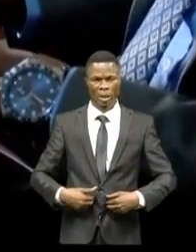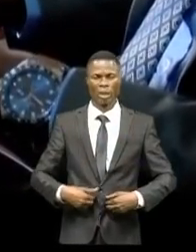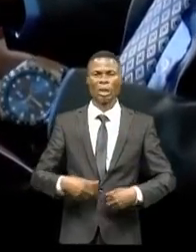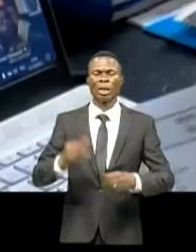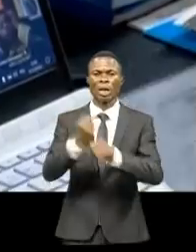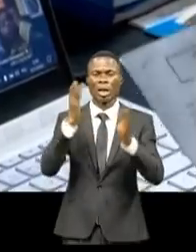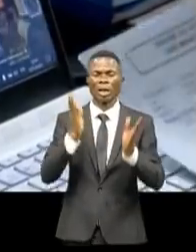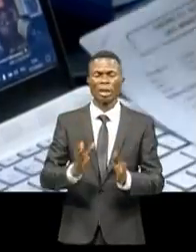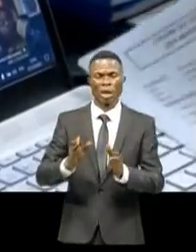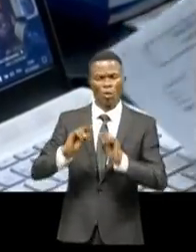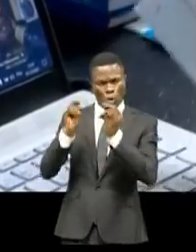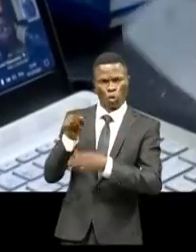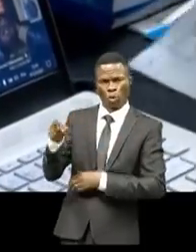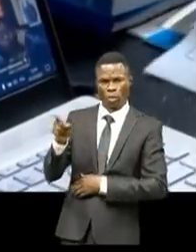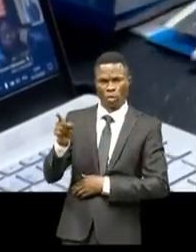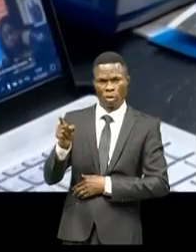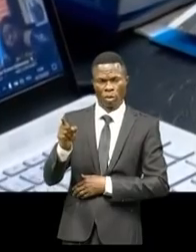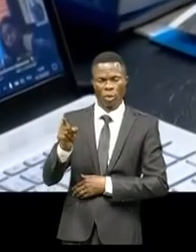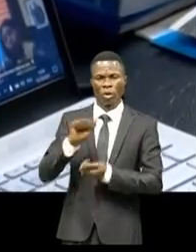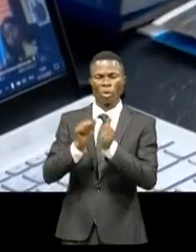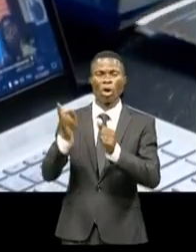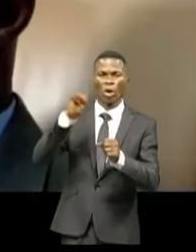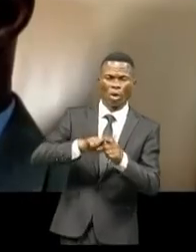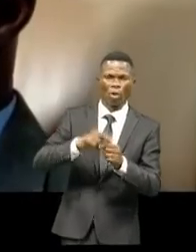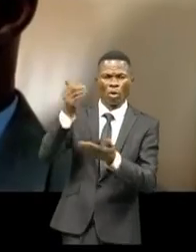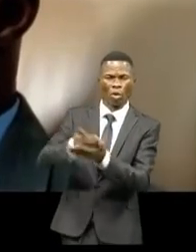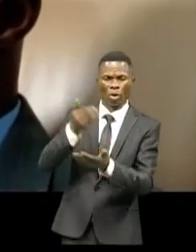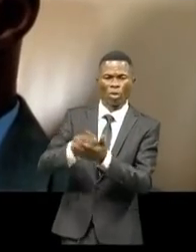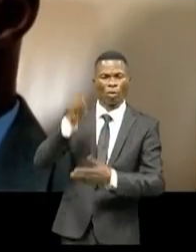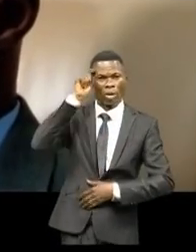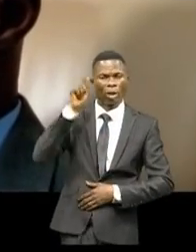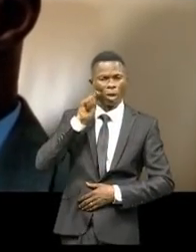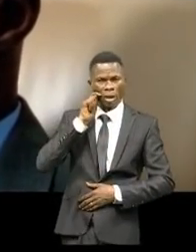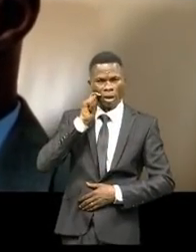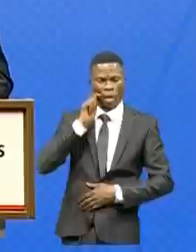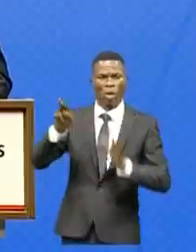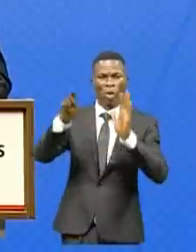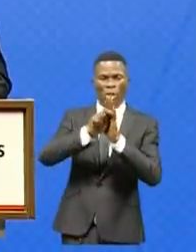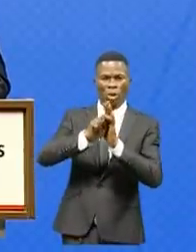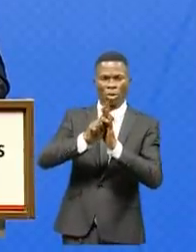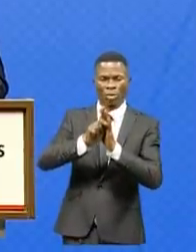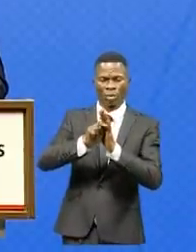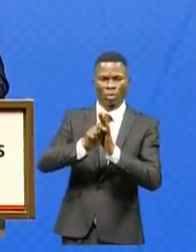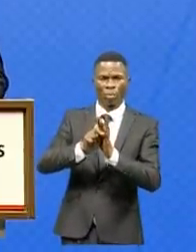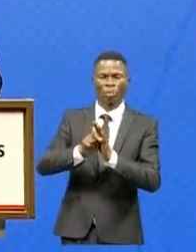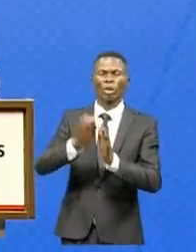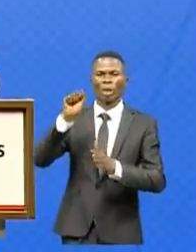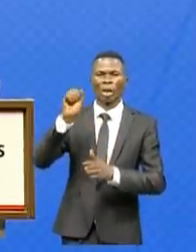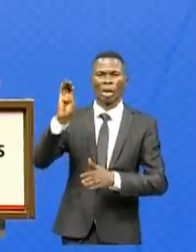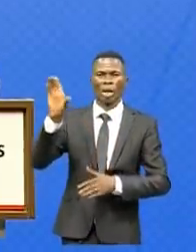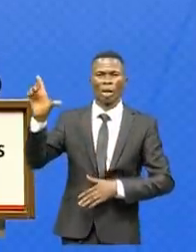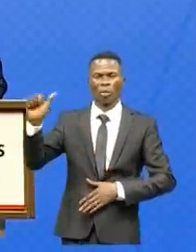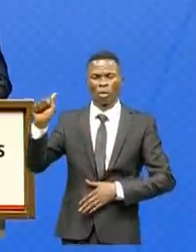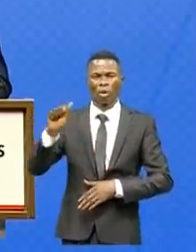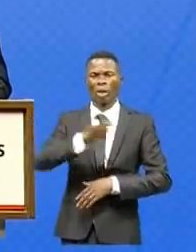agents de cette organisation dans les viols et exploitations sexuelles lors de la riposte de l'épidémie Ebola dans la